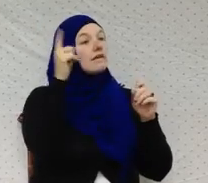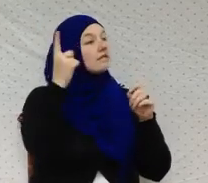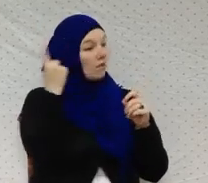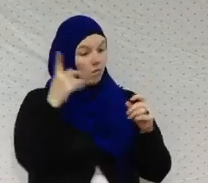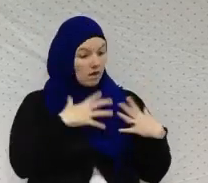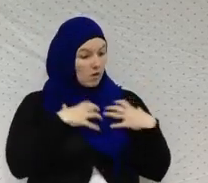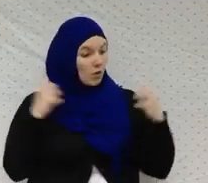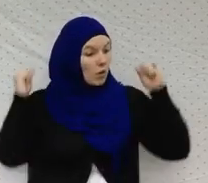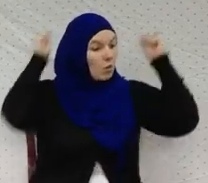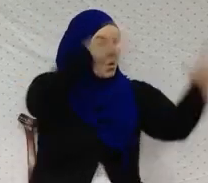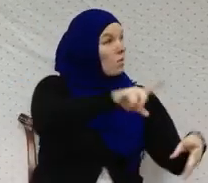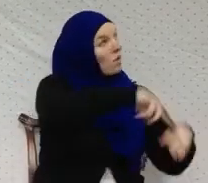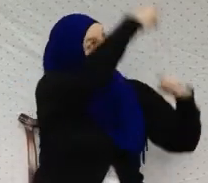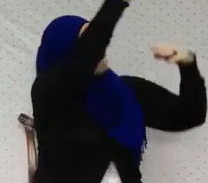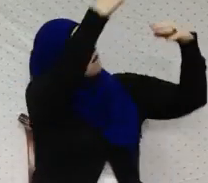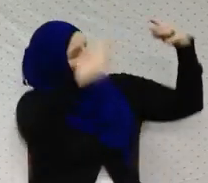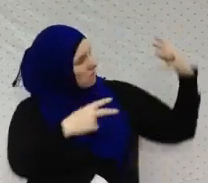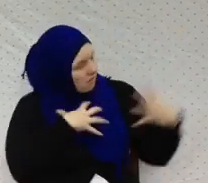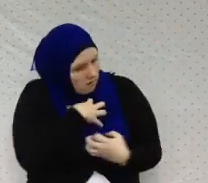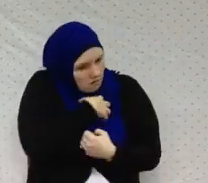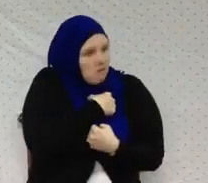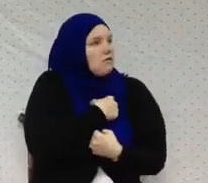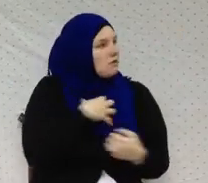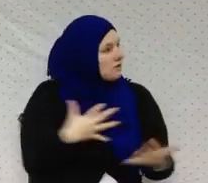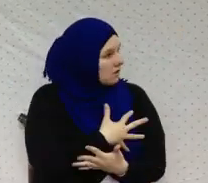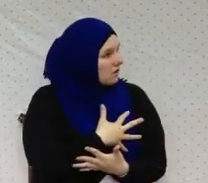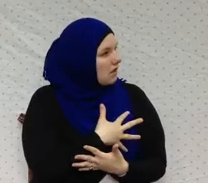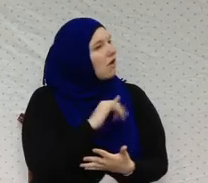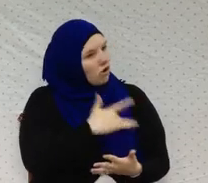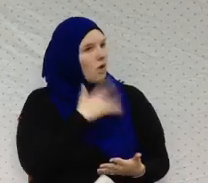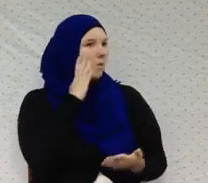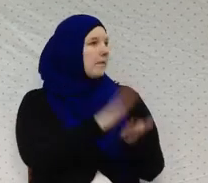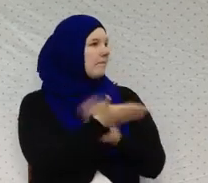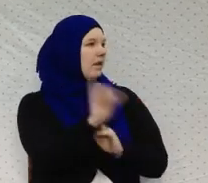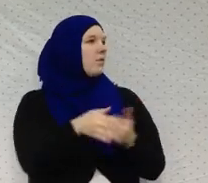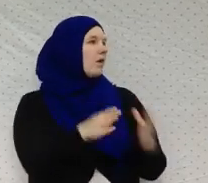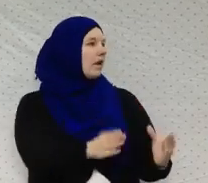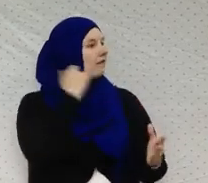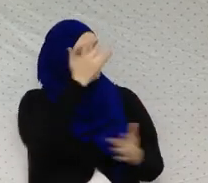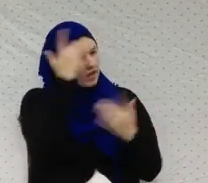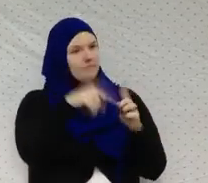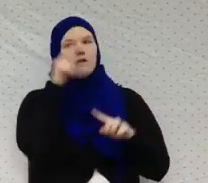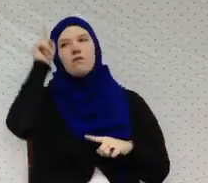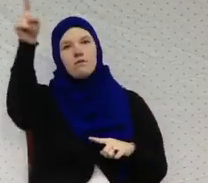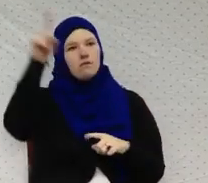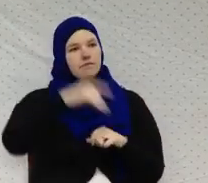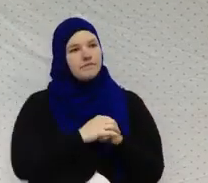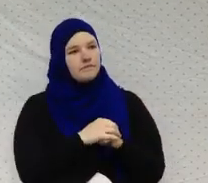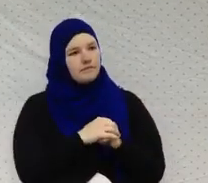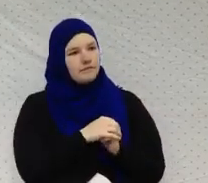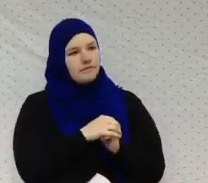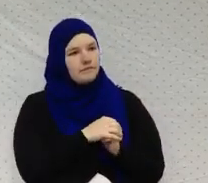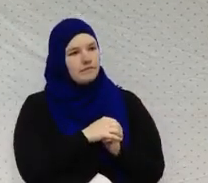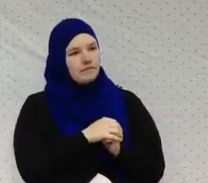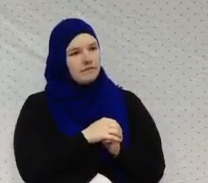يَكْفُرْ بِاللَّهِ فَكَأَنَّمَا خَرَّ مِنَ السَّمَاءِ فَتَخْطَفُهُ الطَّيْرُ فَتَهْوِي بِهِ الرِّيحُ